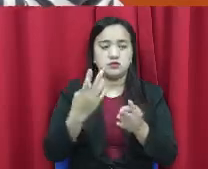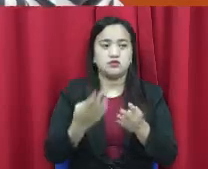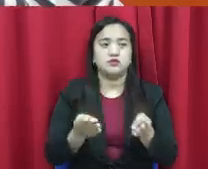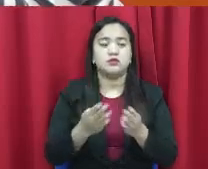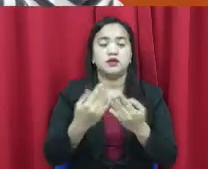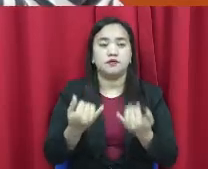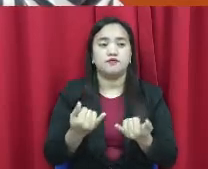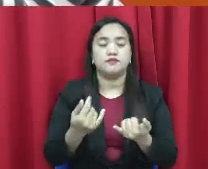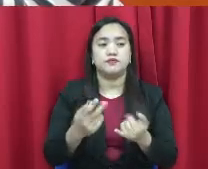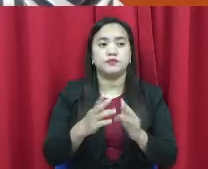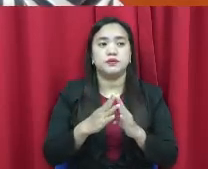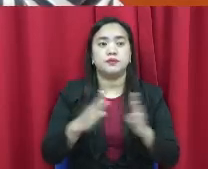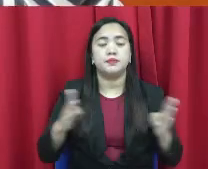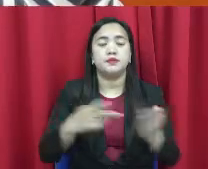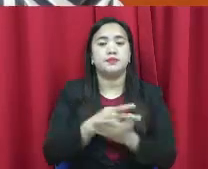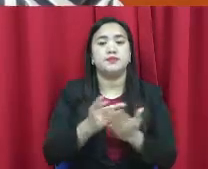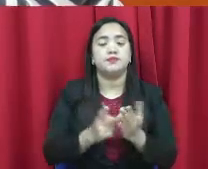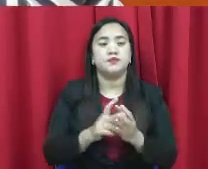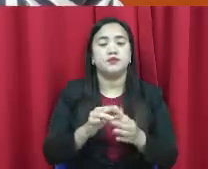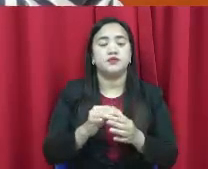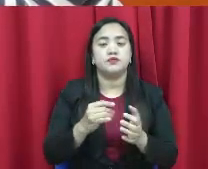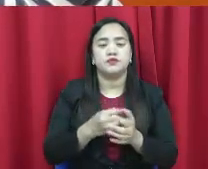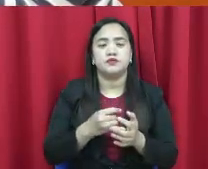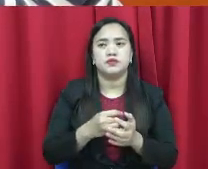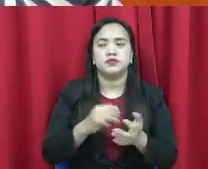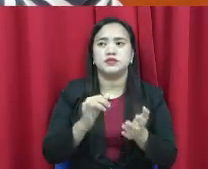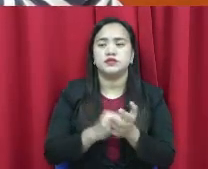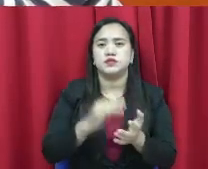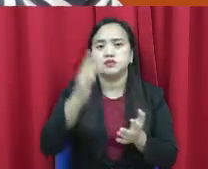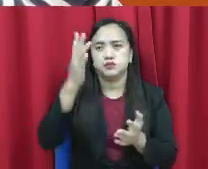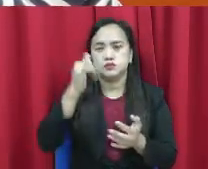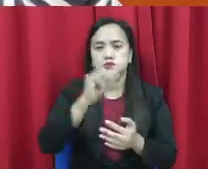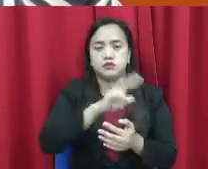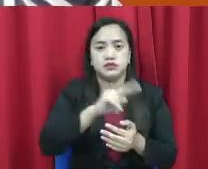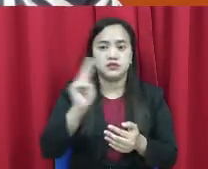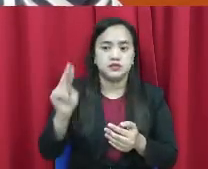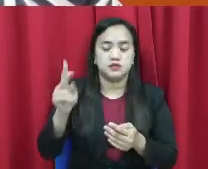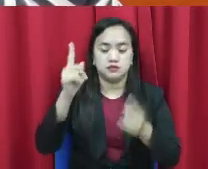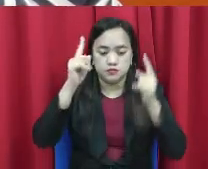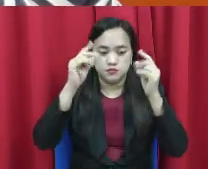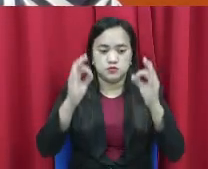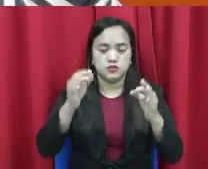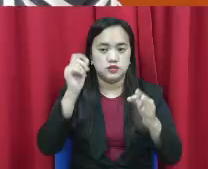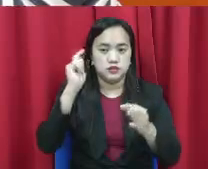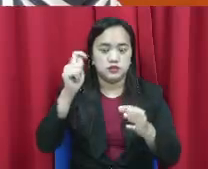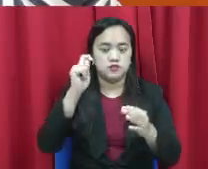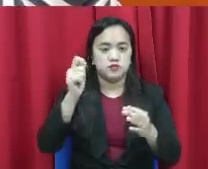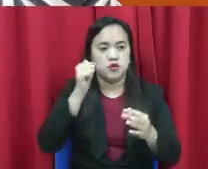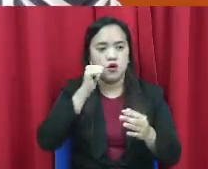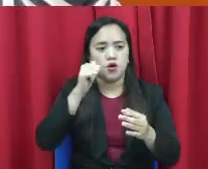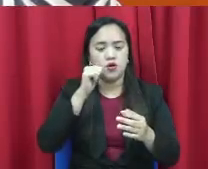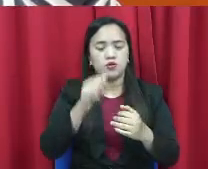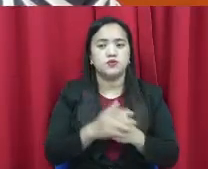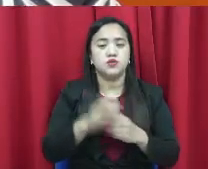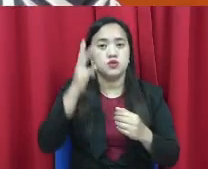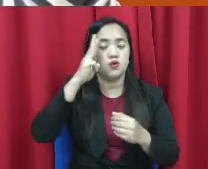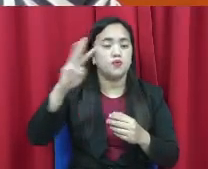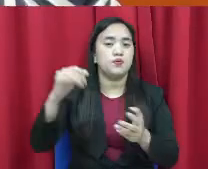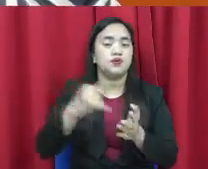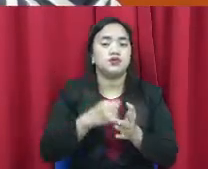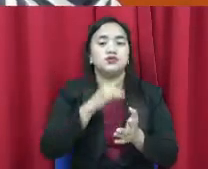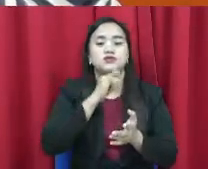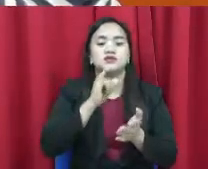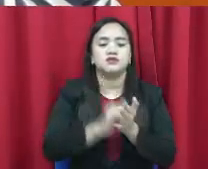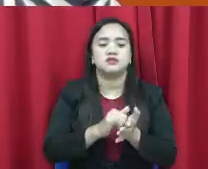e hindi pwedeng mag magpasaway kailangang yung testimony mababantayan Bakit hindi lang po for the sake